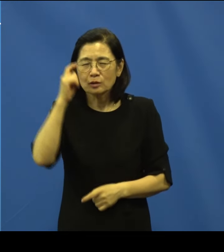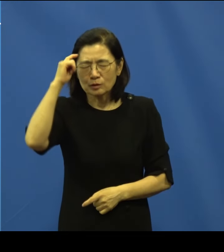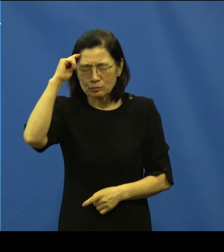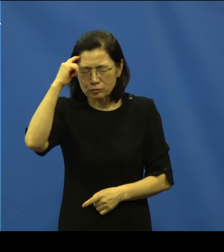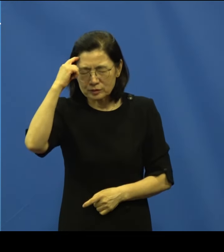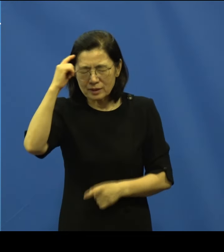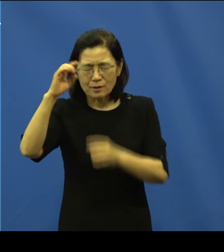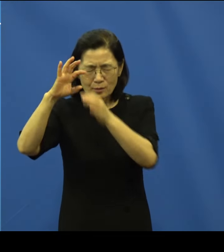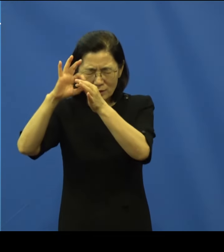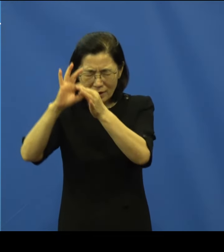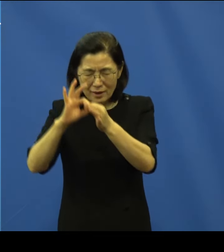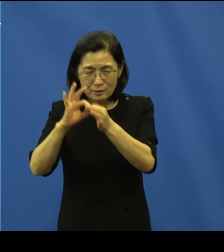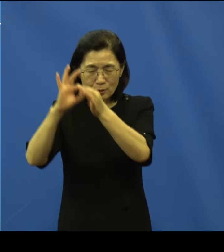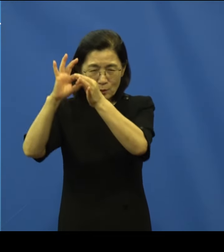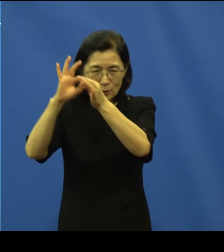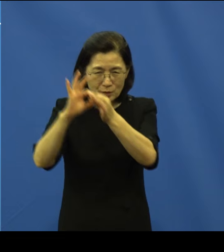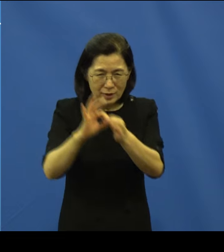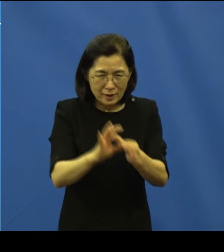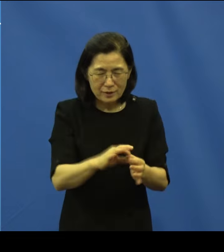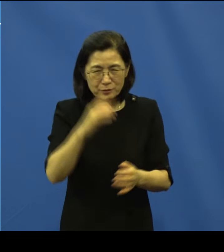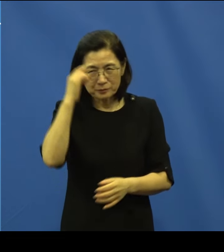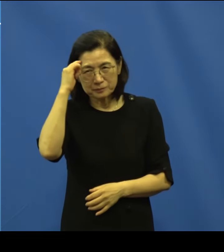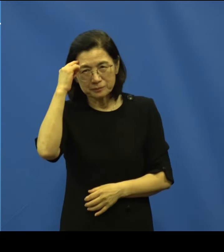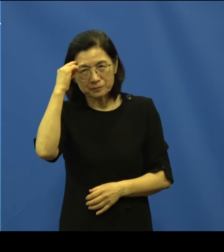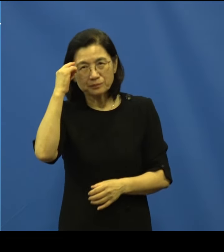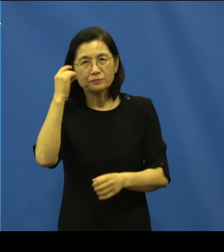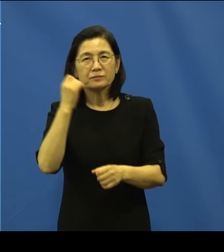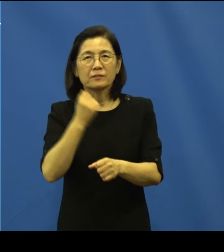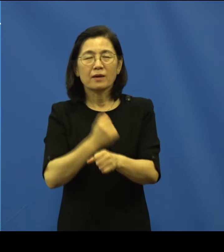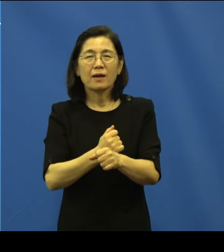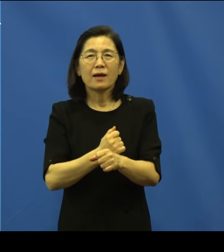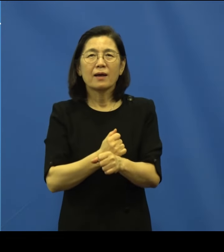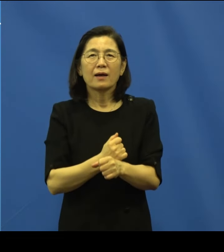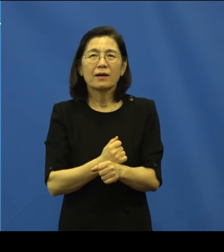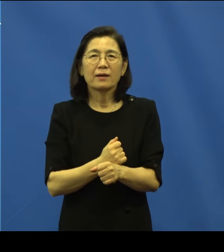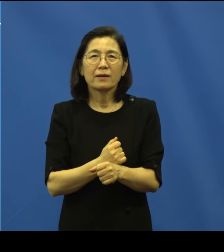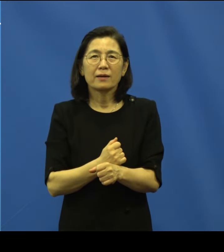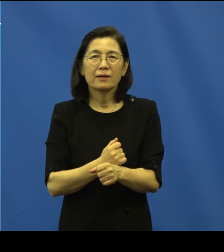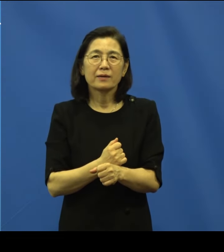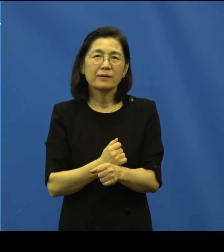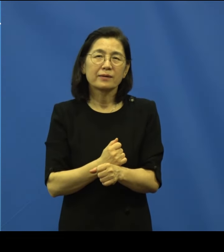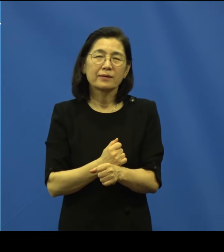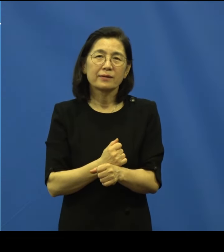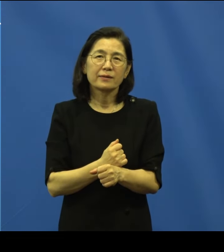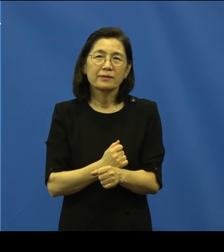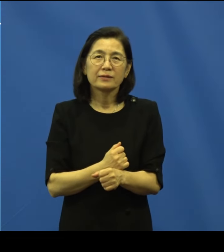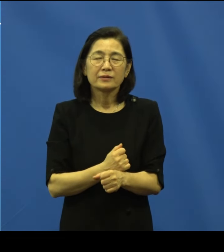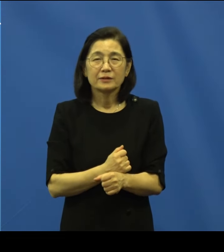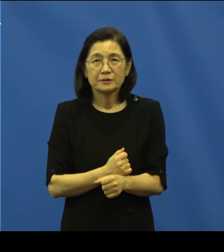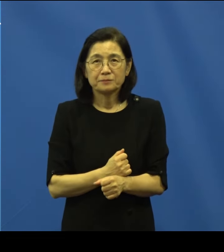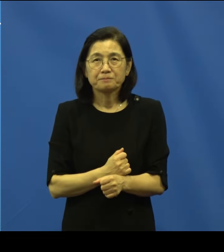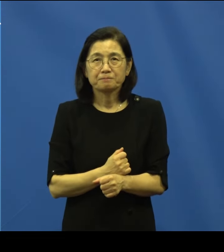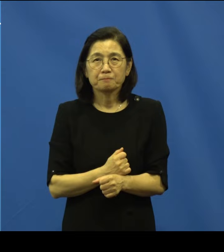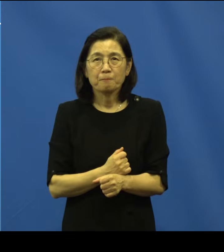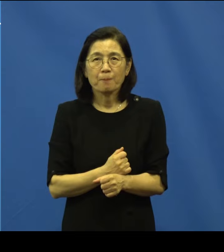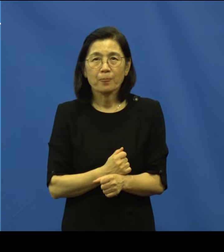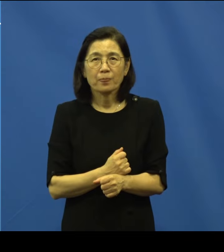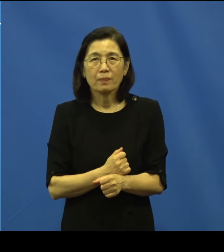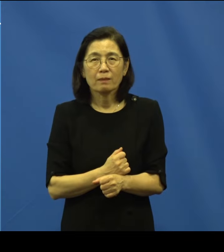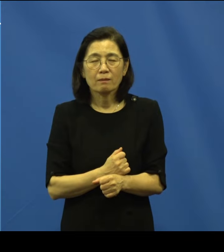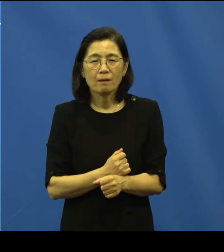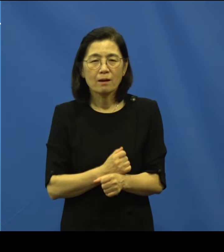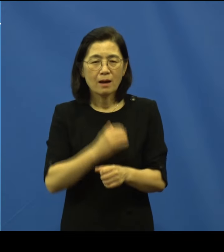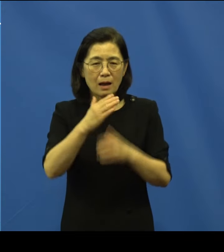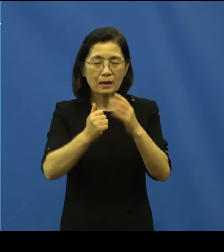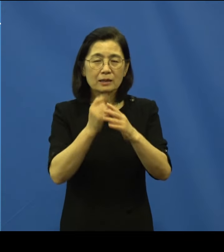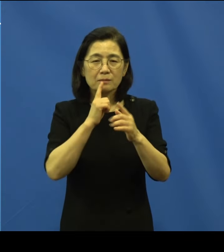말씀이 내 안에 성육신화되는 이 작업이 되면, 그리고 그것을 더 깊이 하기 위해서는 성령의 도움이 필요하니까 기도를 하고, 그